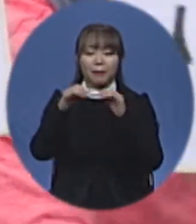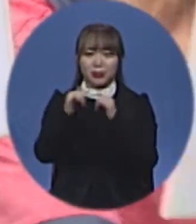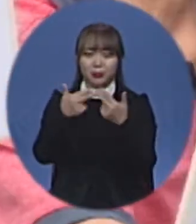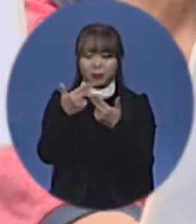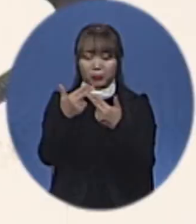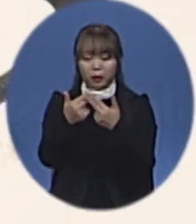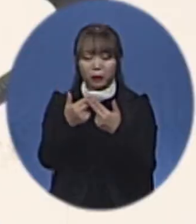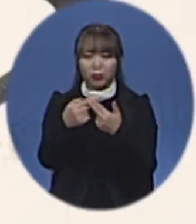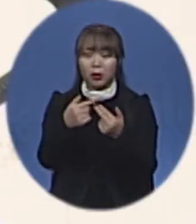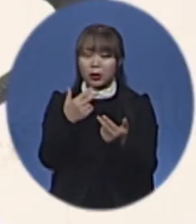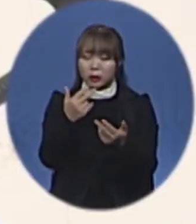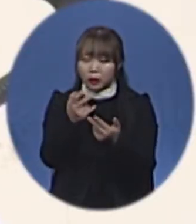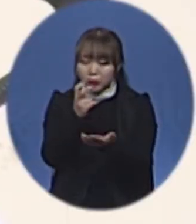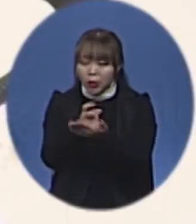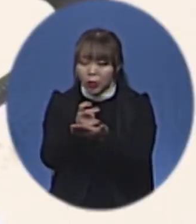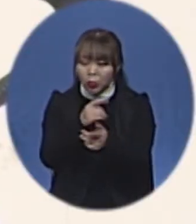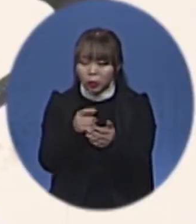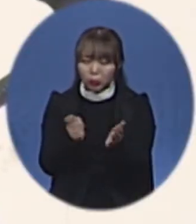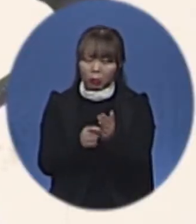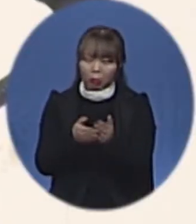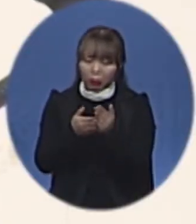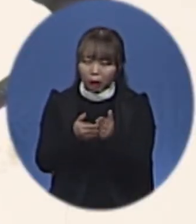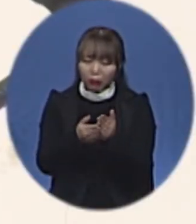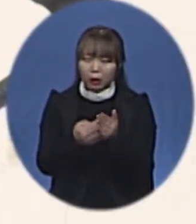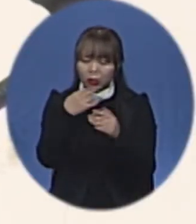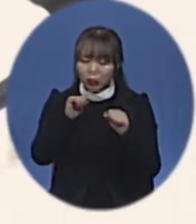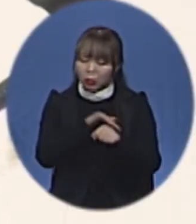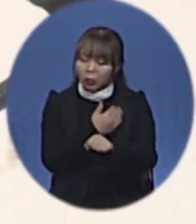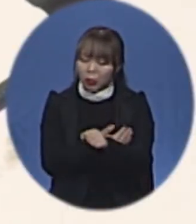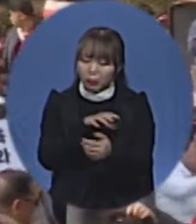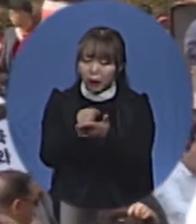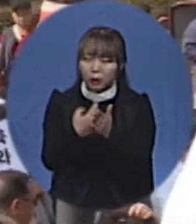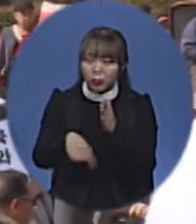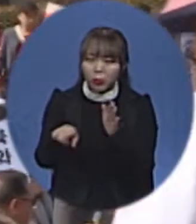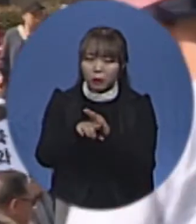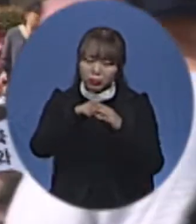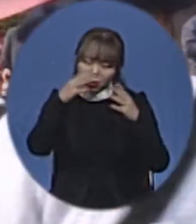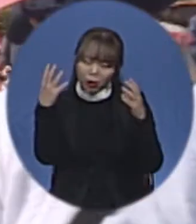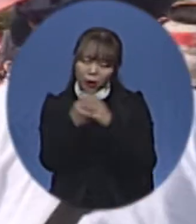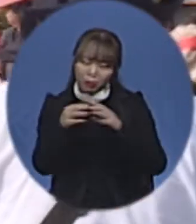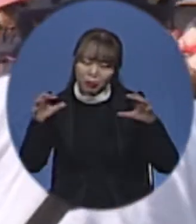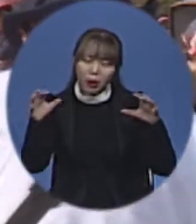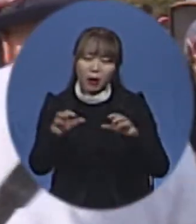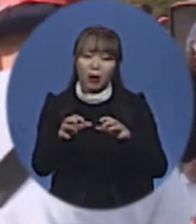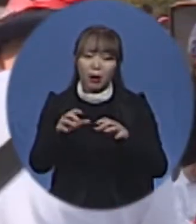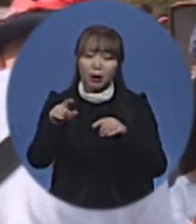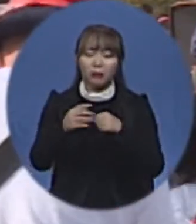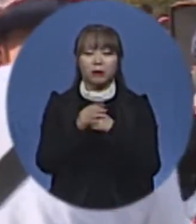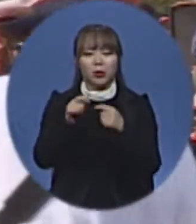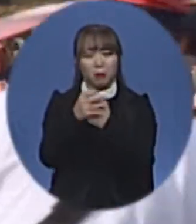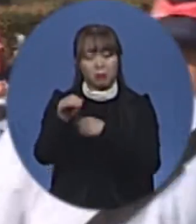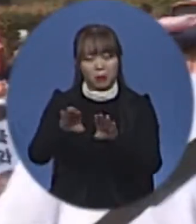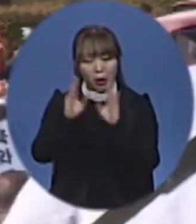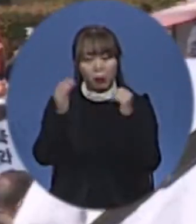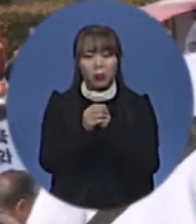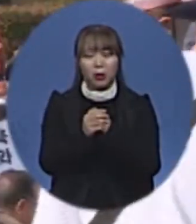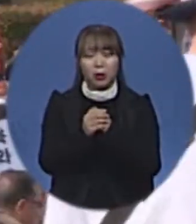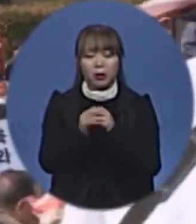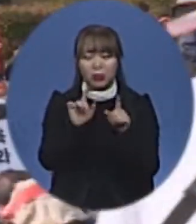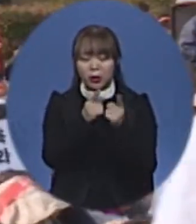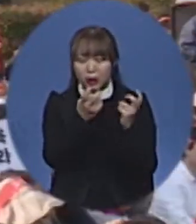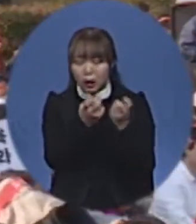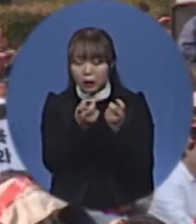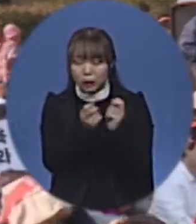대한안마사협회는 안마사 제도 합헌 촉구 생존권 쟁취를 위한 총궐기 대회를 열고 정부와 국회에 대책